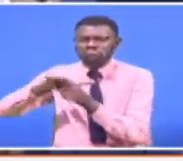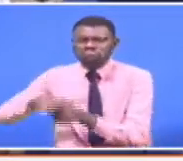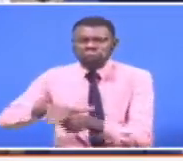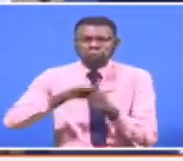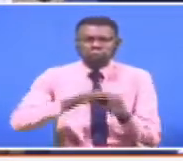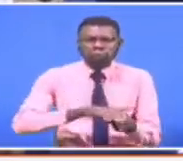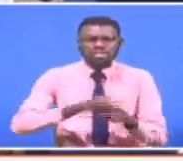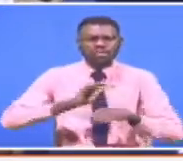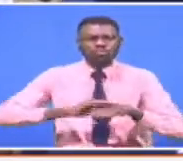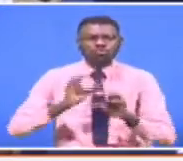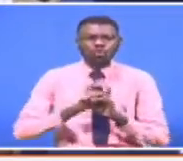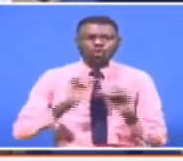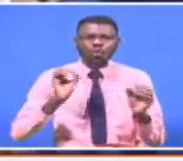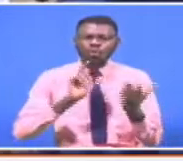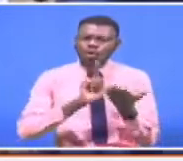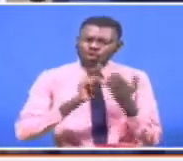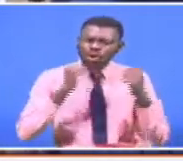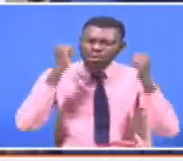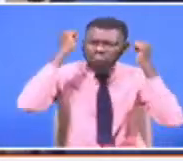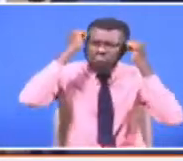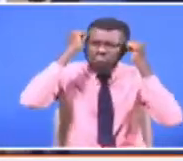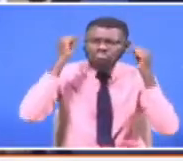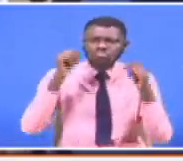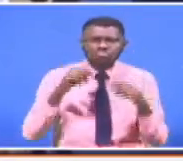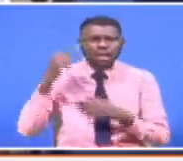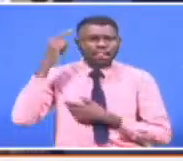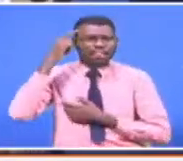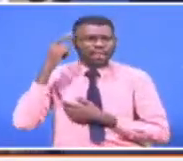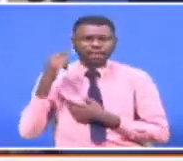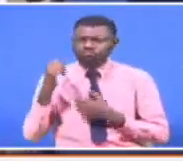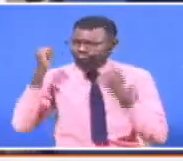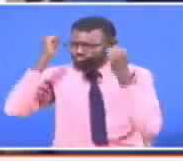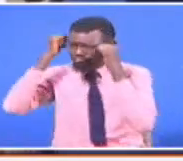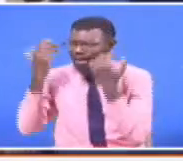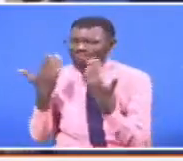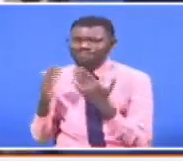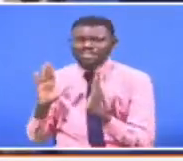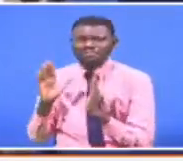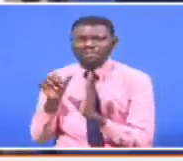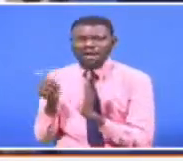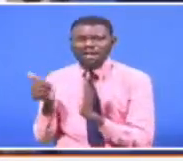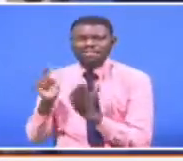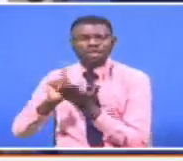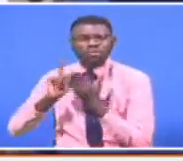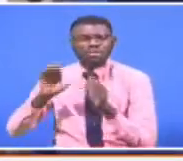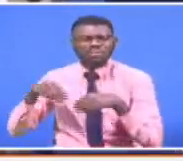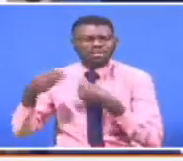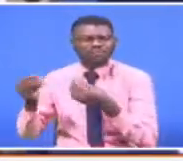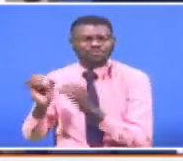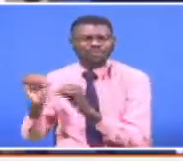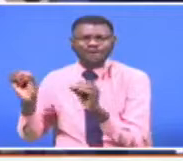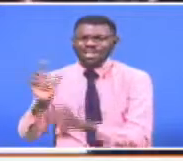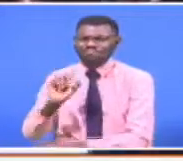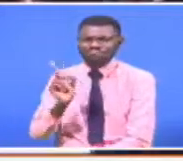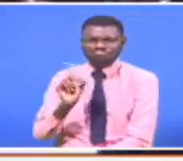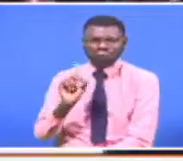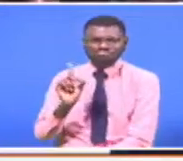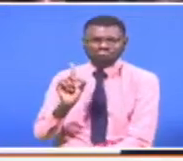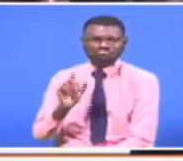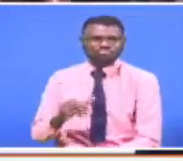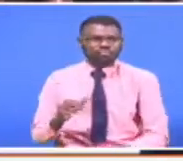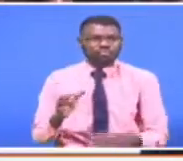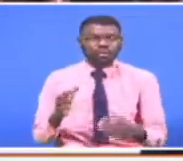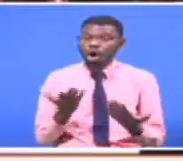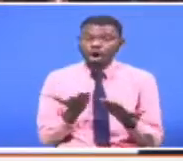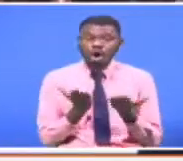loan wasome kama wewe. Usifikirie uliposoma mlango ulifungwa hakuna watoto wengine. Hiyo tu ndio tunasema. Sisi